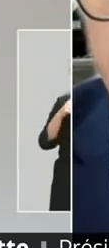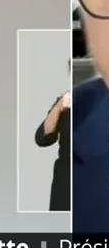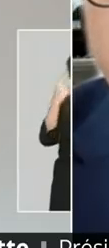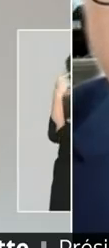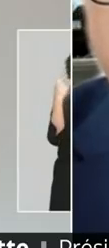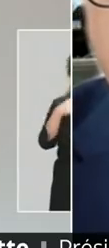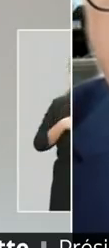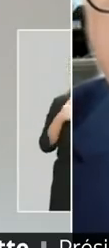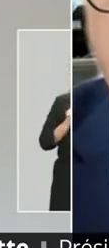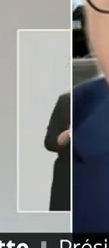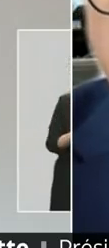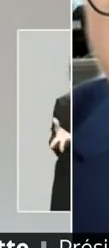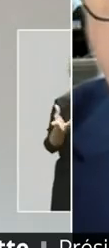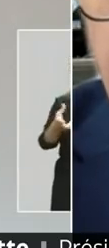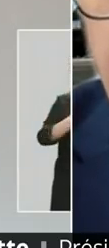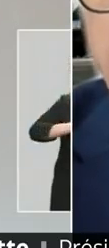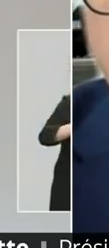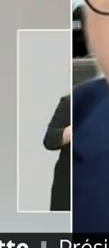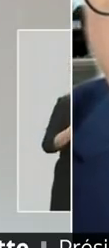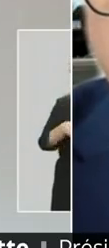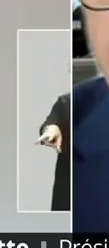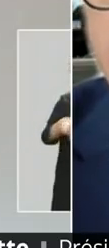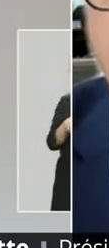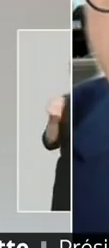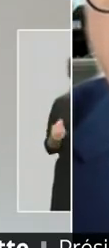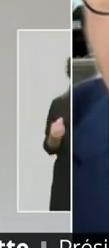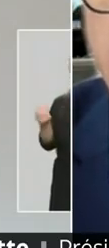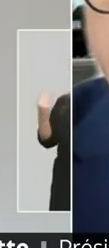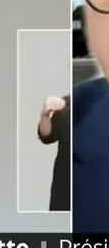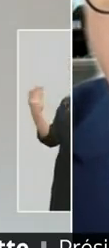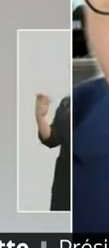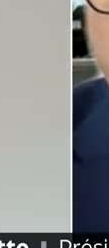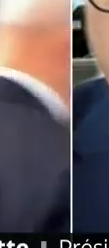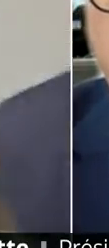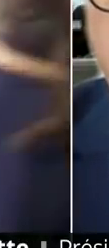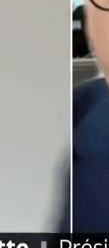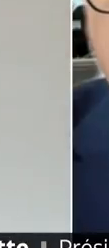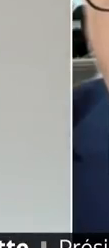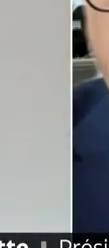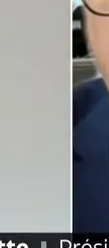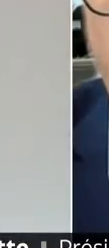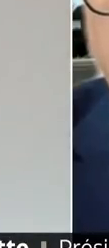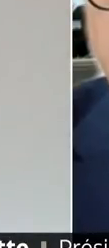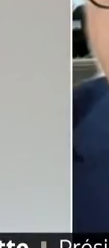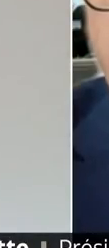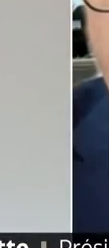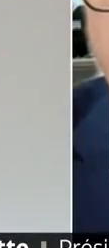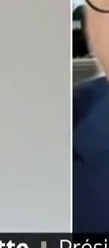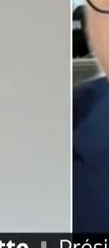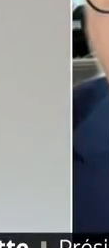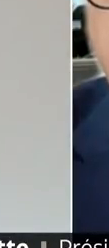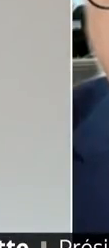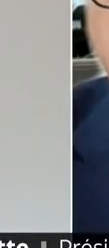ça sera quand même plus confortable. Il faut signaler que, comme tout un chacun, comme l'a dit le ministre, les laboratoires peuvent prendre aussi. Il n'y a pas